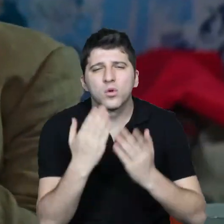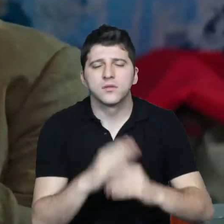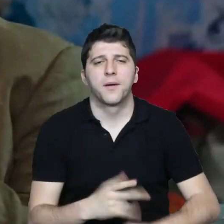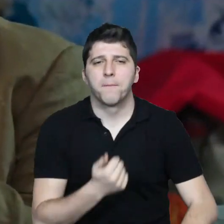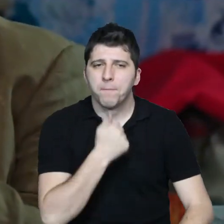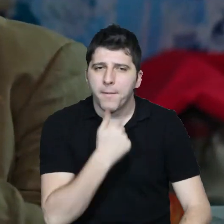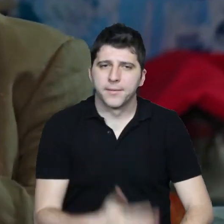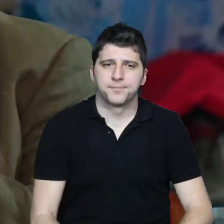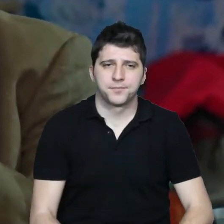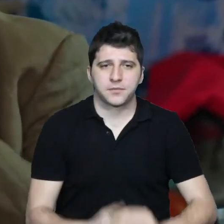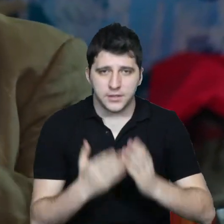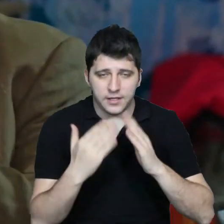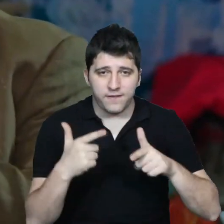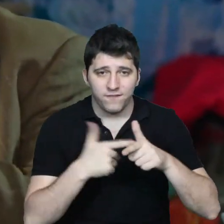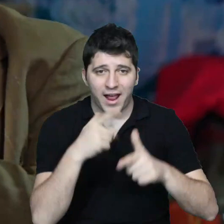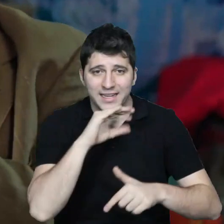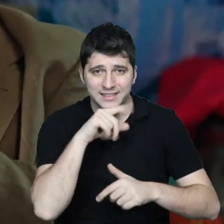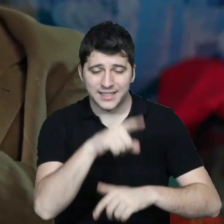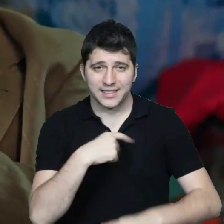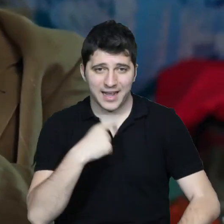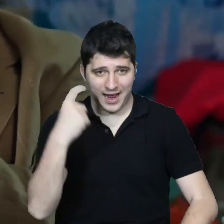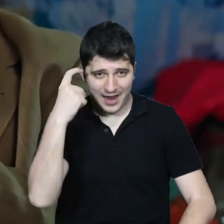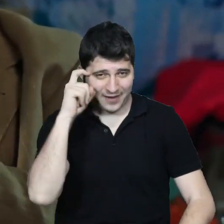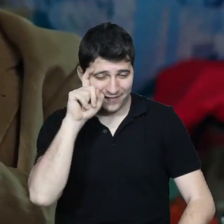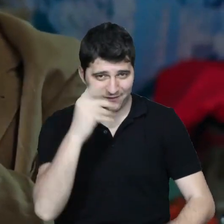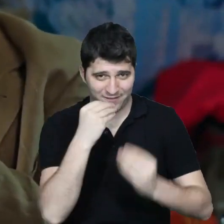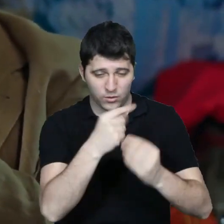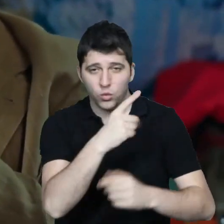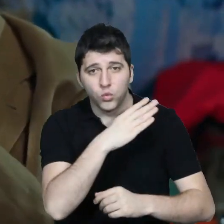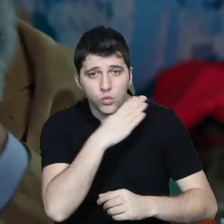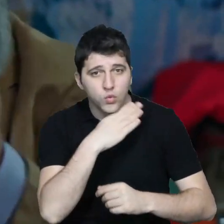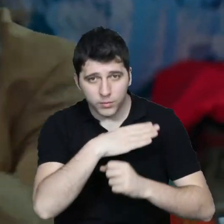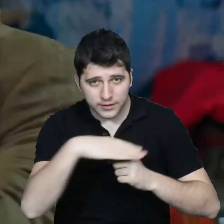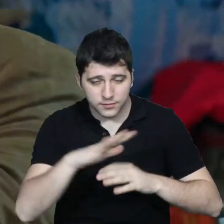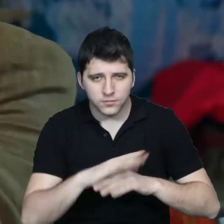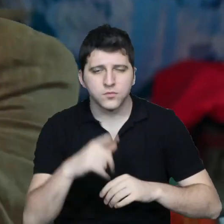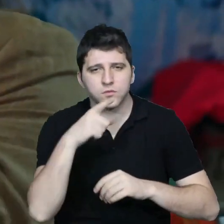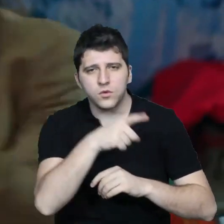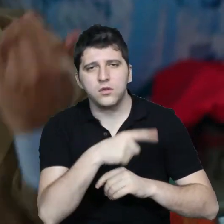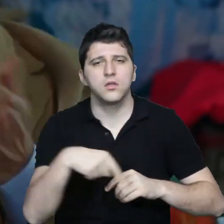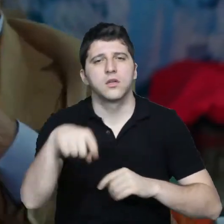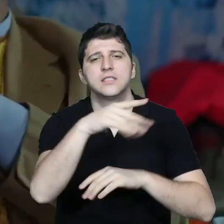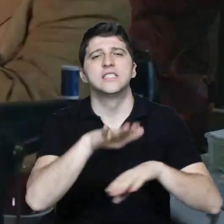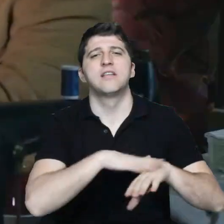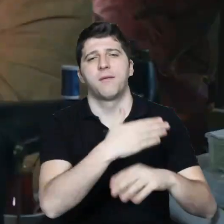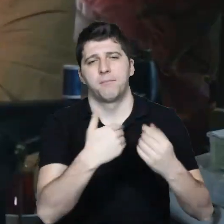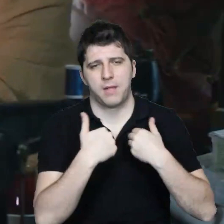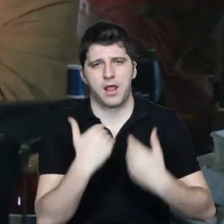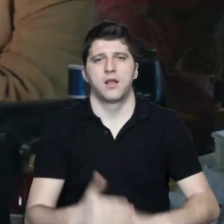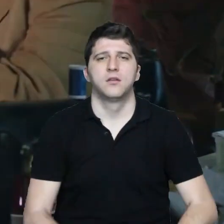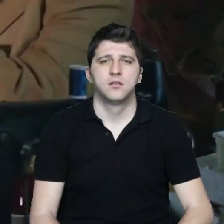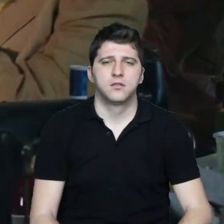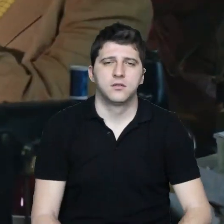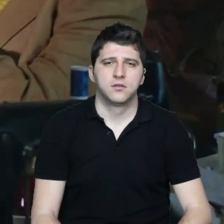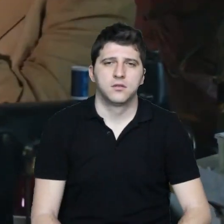baba, işte Faik dedeye akıl verdik ya. O kurbanı kessin, oradan falso yapan sevap bana da gelir ya.